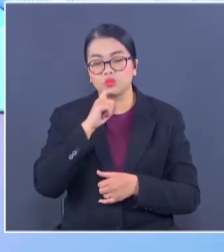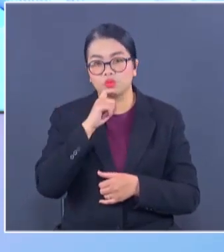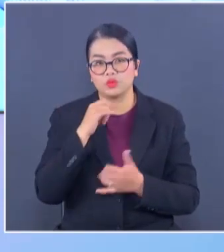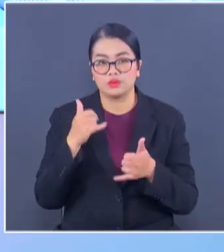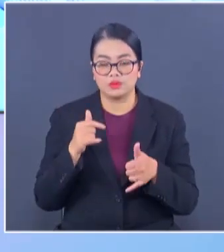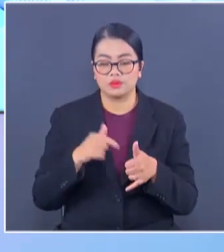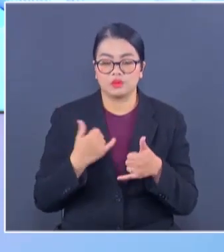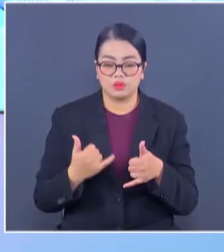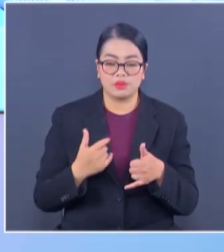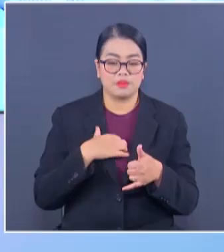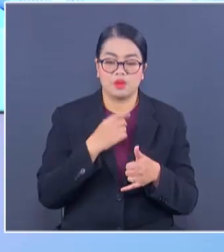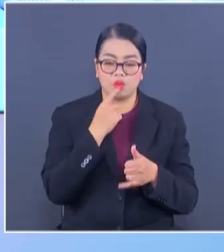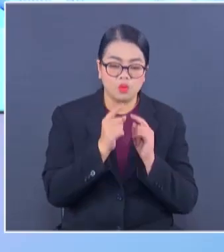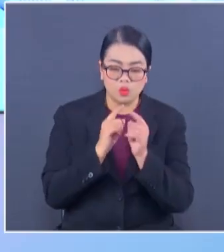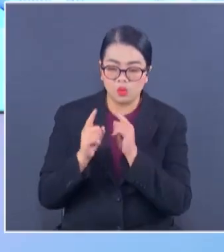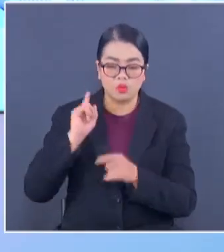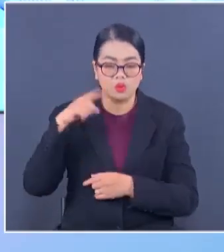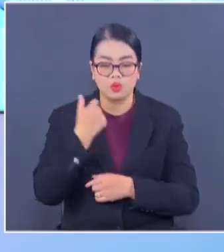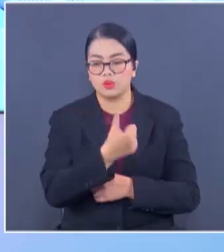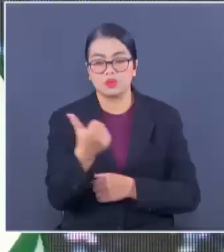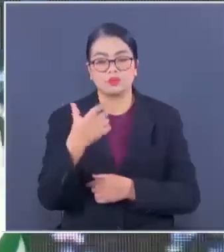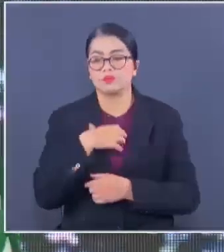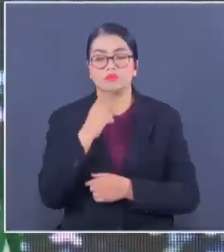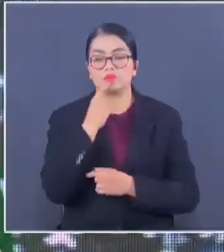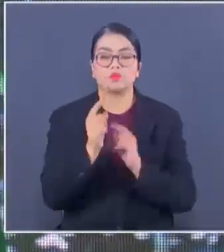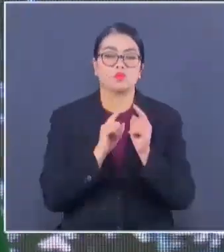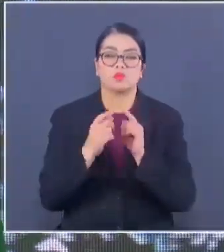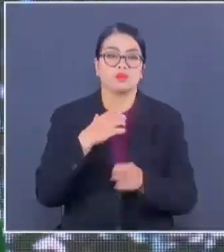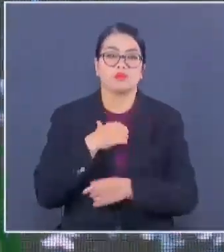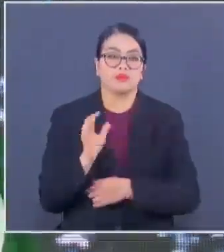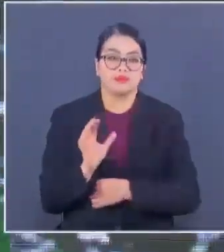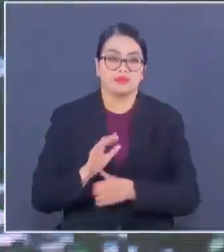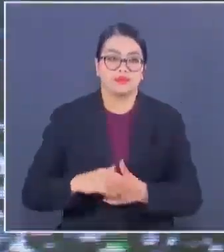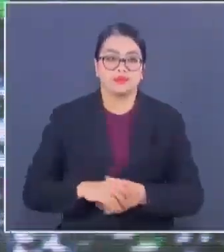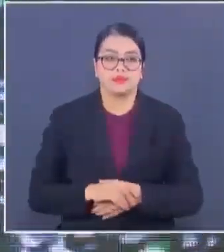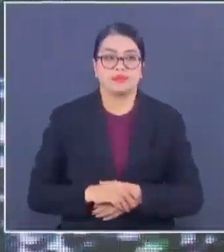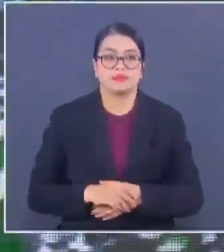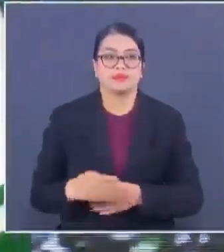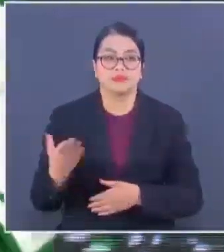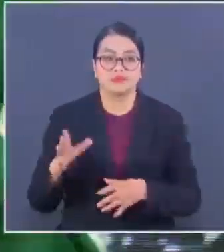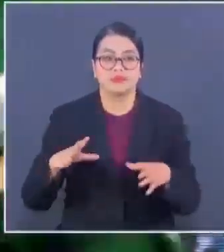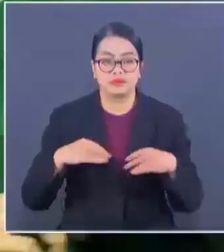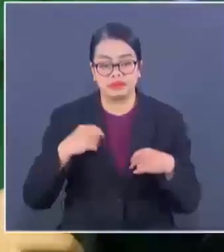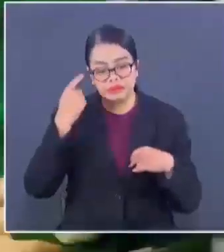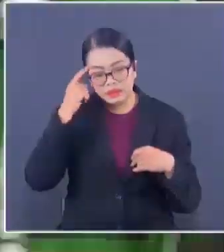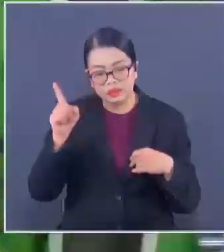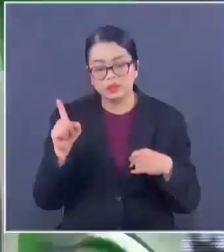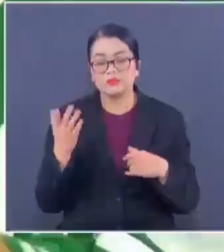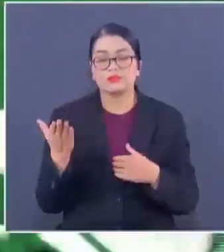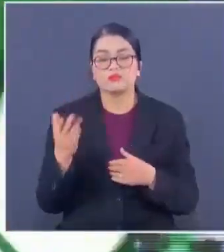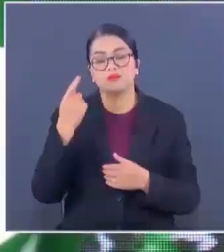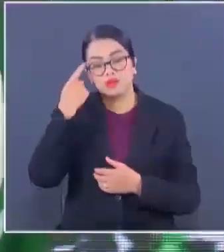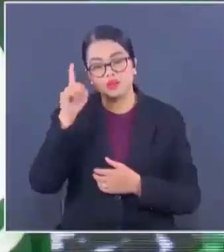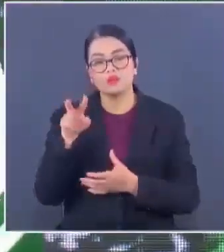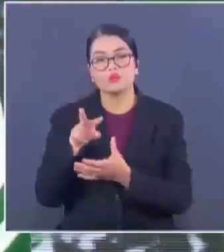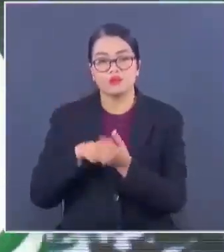จ้าตัวเนี่ยช่วงนี้ไม่อยากคุยกับสาวๆคนอื่นเลยทีเดียวค่ะเอ่ยปากยอมรับนะคะว่าก็ยัง move on ไม่ได้สำหรับหนุ่มนิกกี้นั